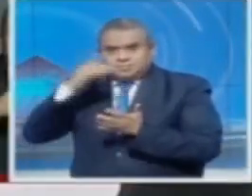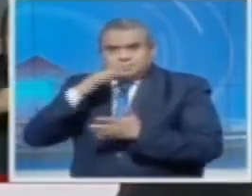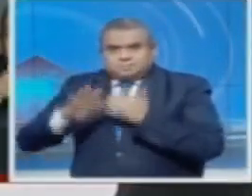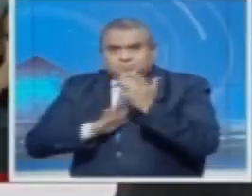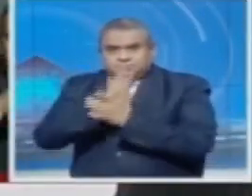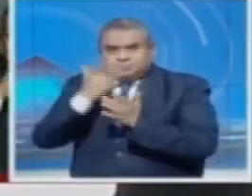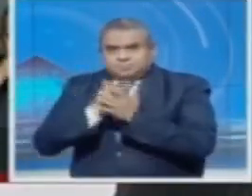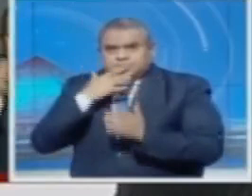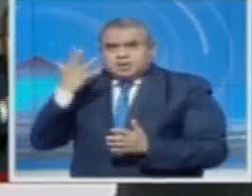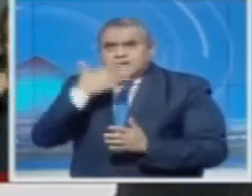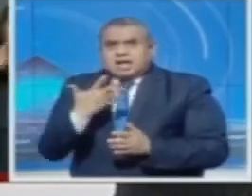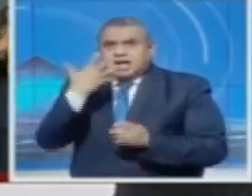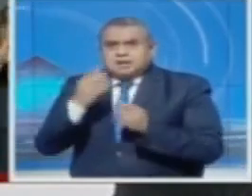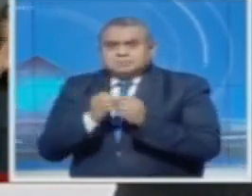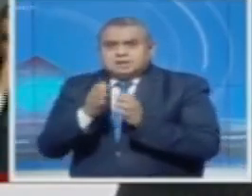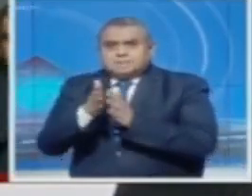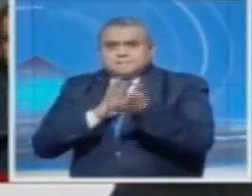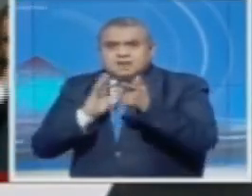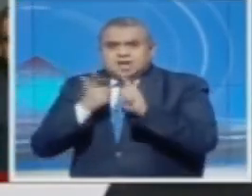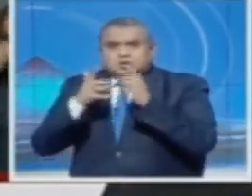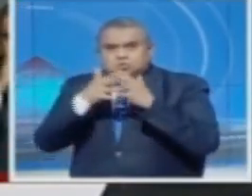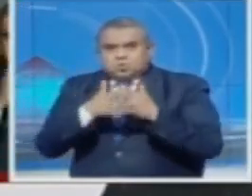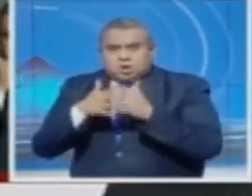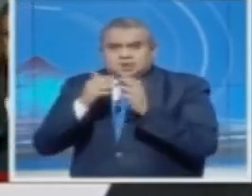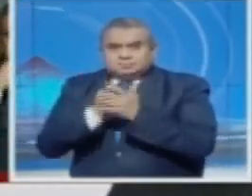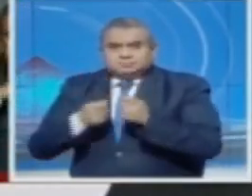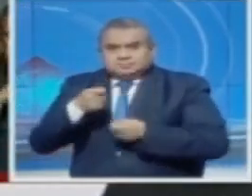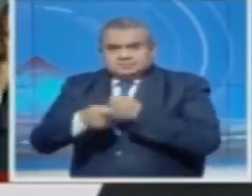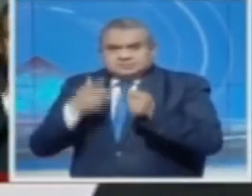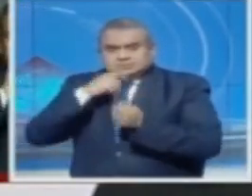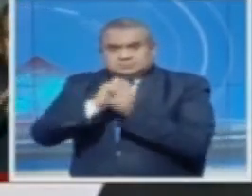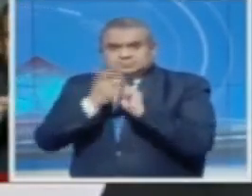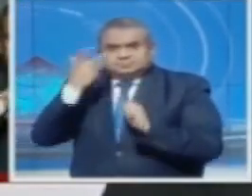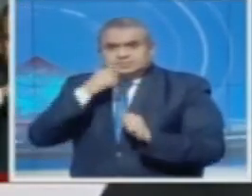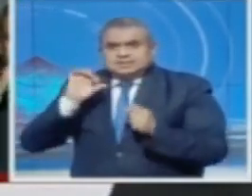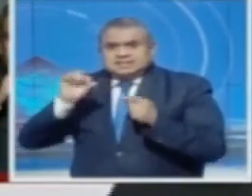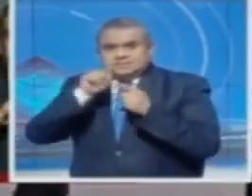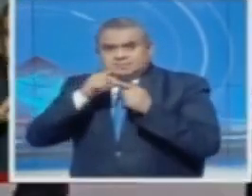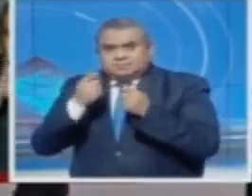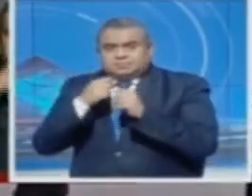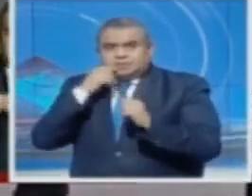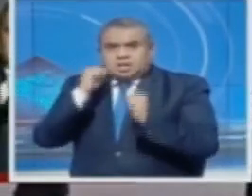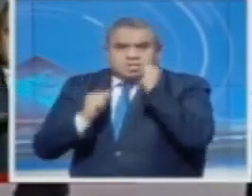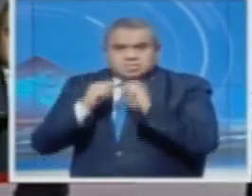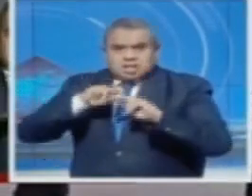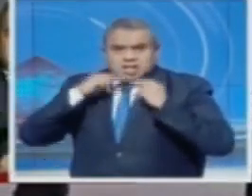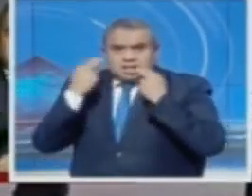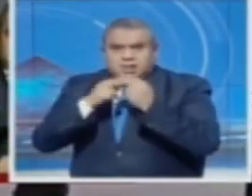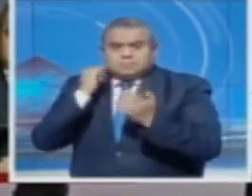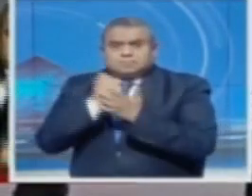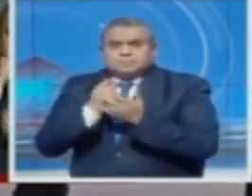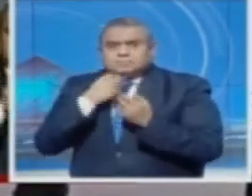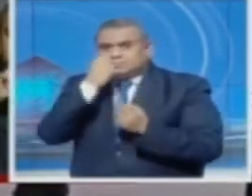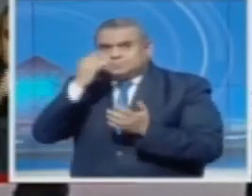تحتاج 5 مليارات دولار لدعم التحول إلى الطاقة النظيفة، موضحا أن 90% من موارد الطاقة بالعالم تأتي